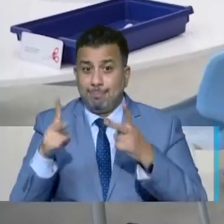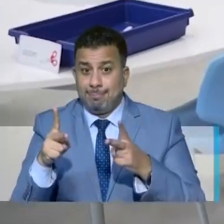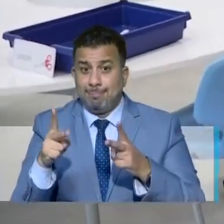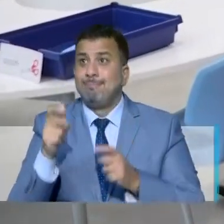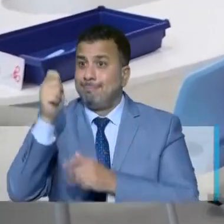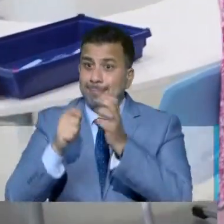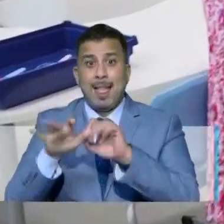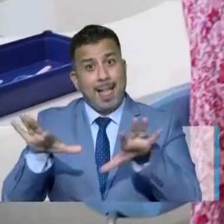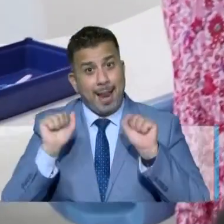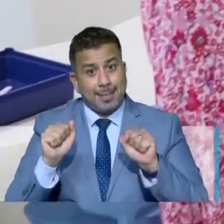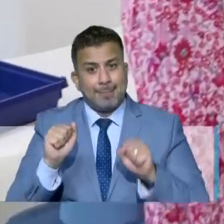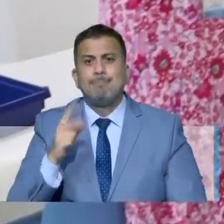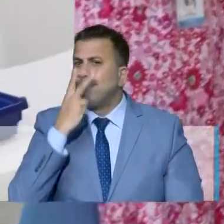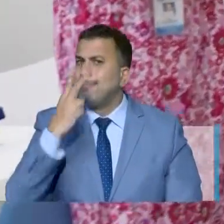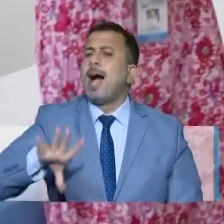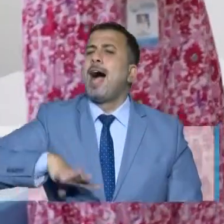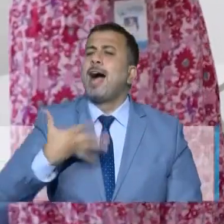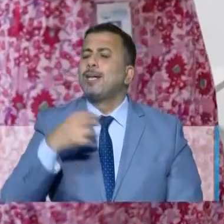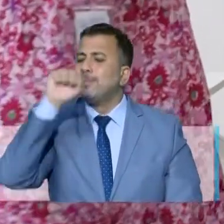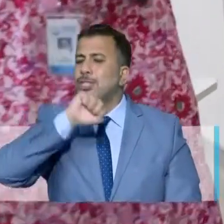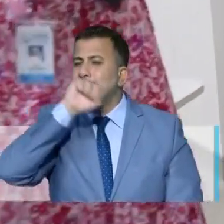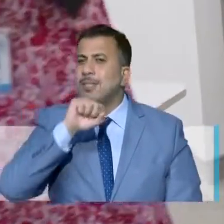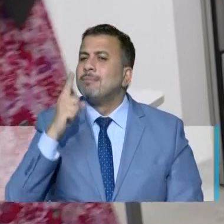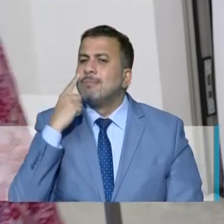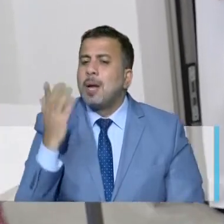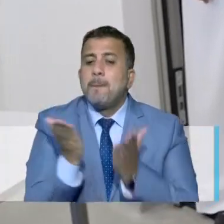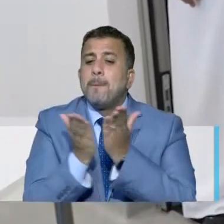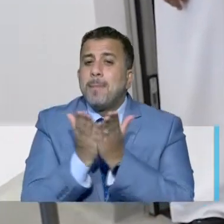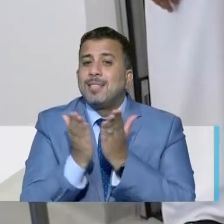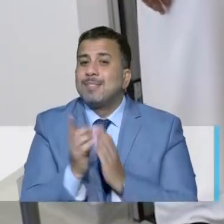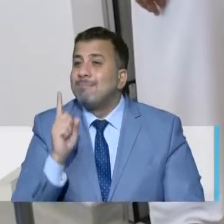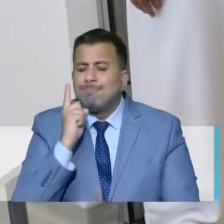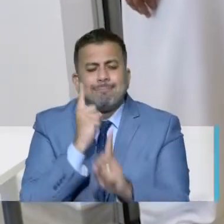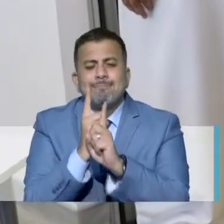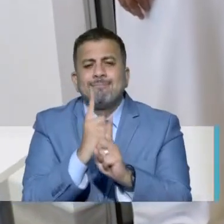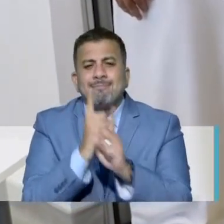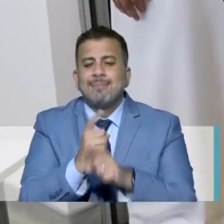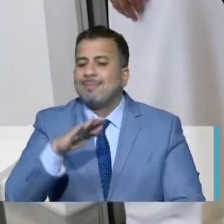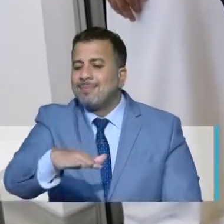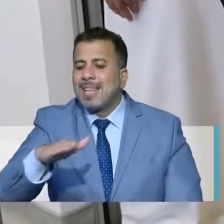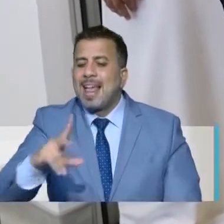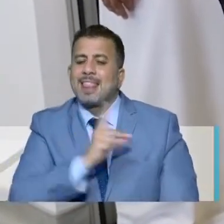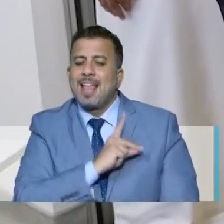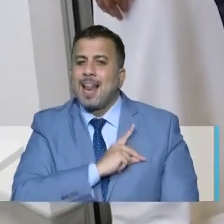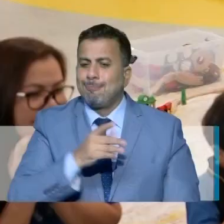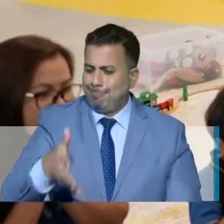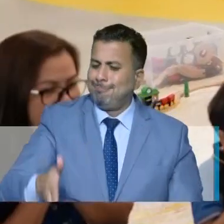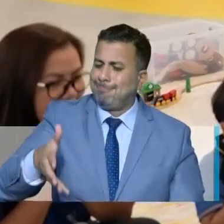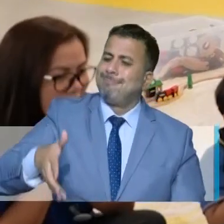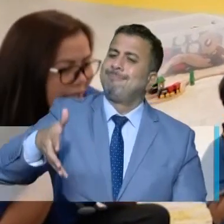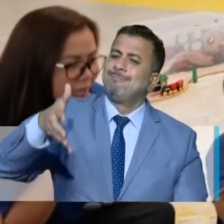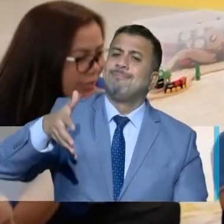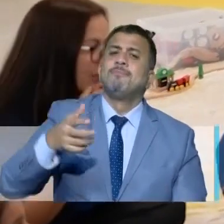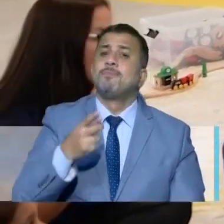تجول صاحب السمو حاكم الشارقه في ارجاء المدرسه ملتقي سموه الطلبه من مختلف المراحل